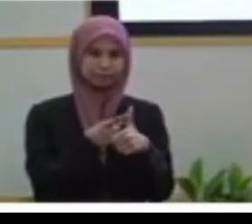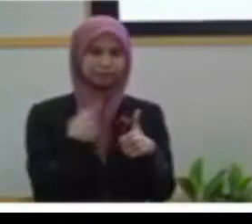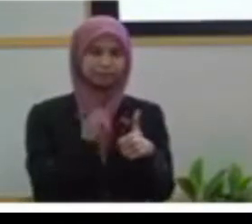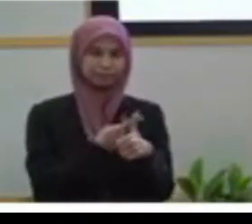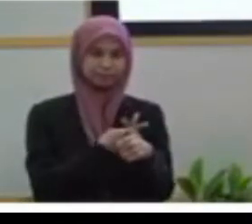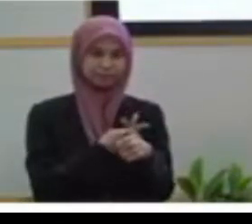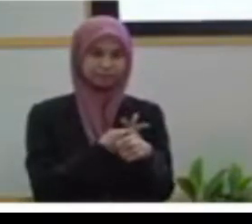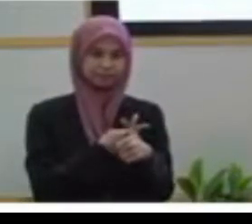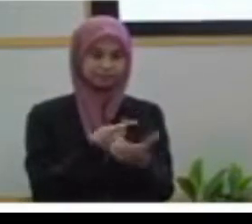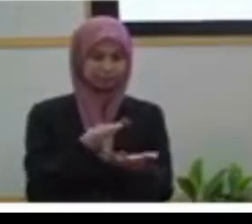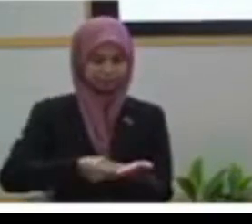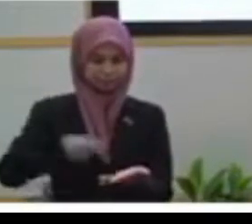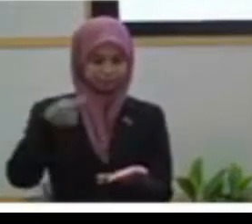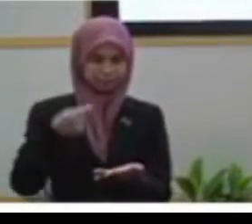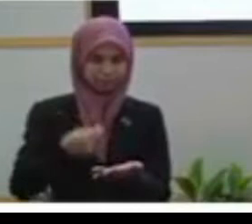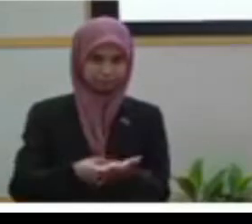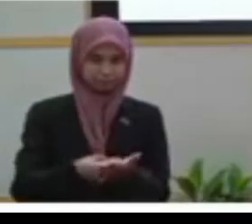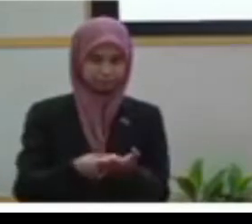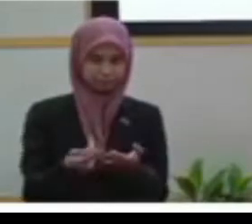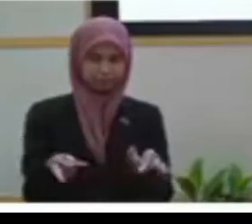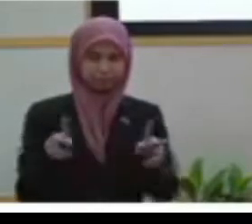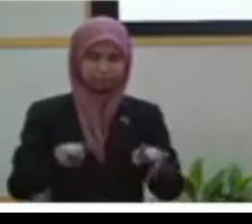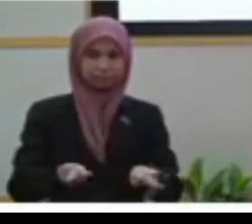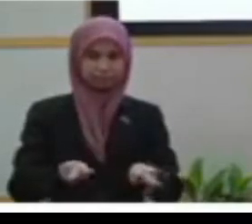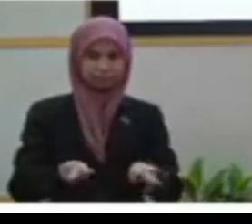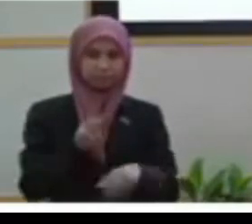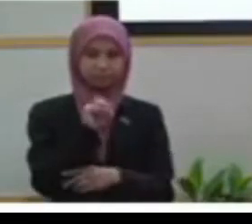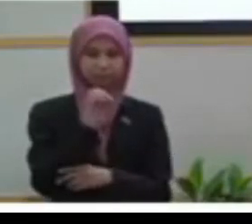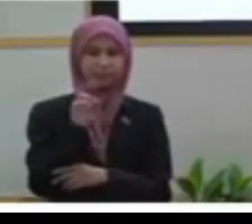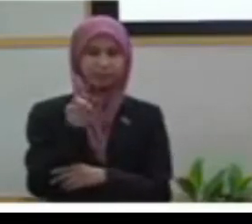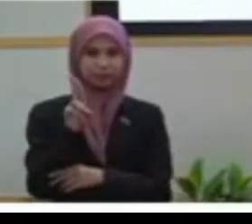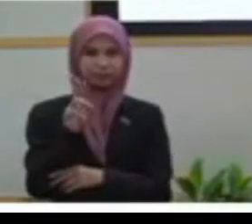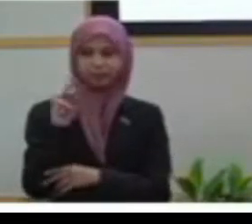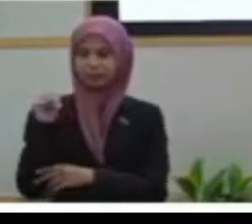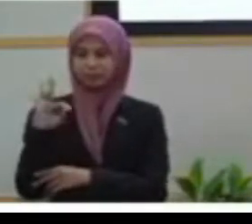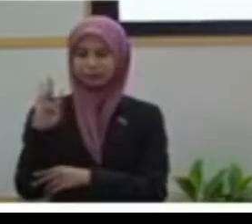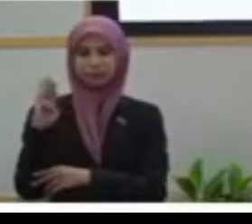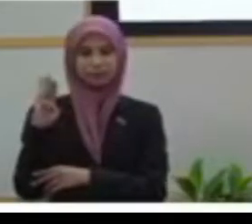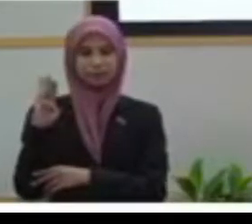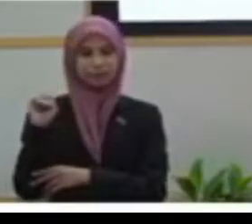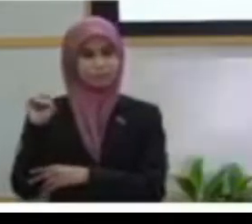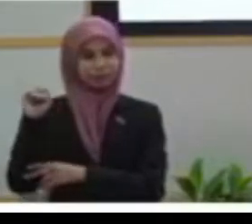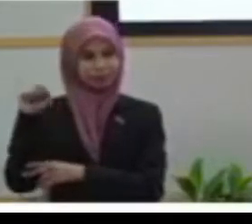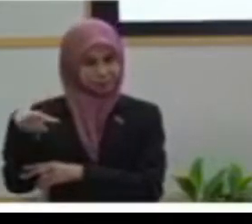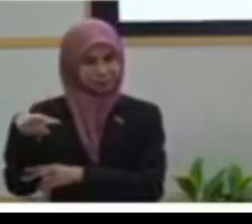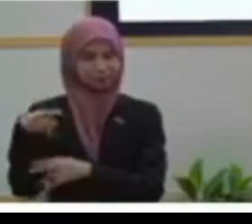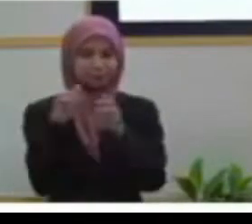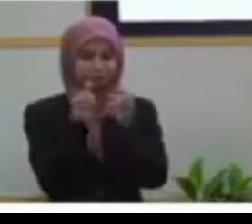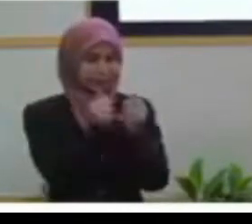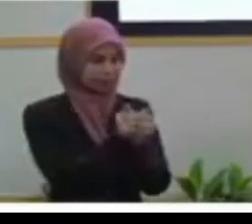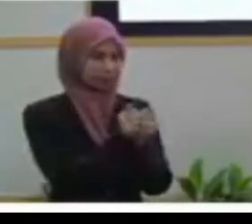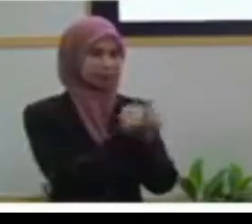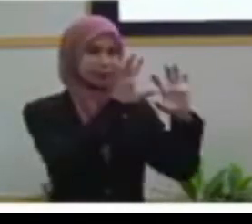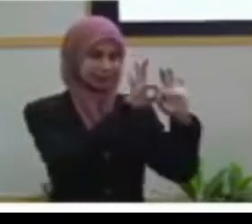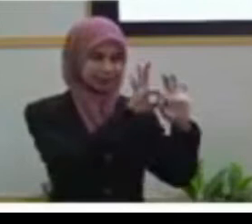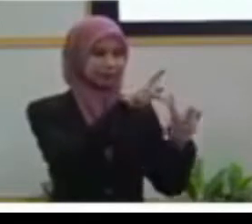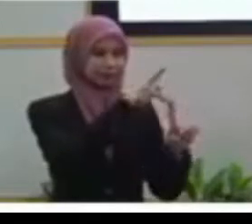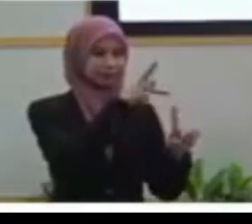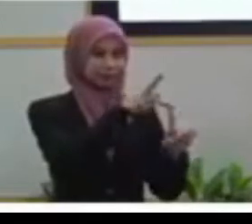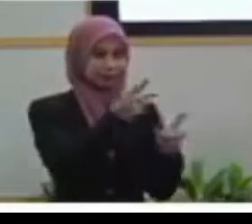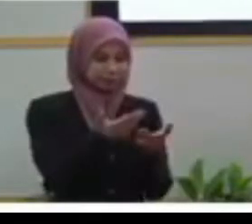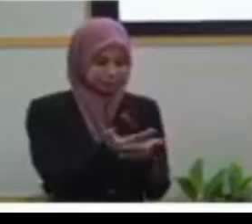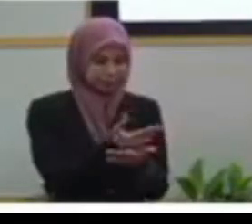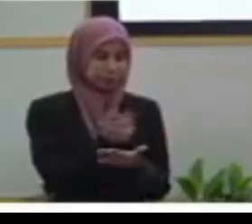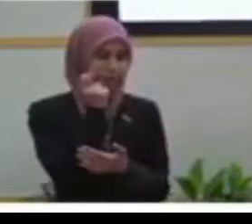program menandatangani MOU di antara Majlis Bandar Seberang Perai dengan Persatuan Orang Pekak Pulau Pinang yang baru